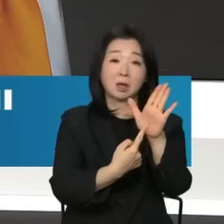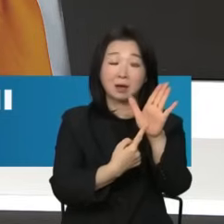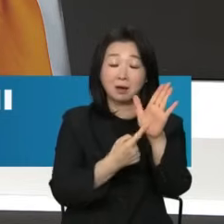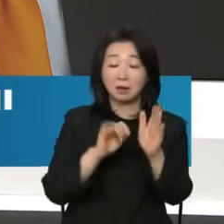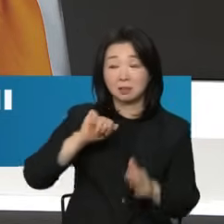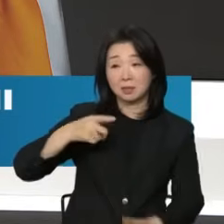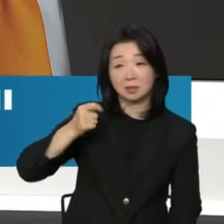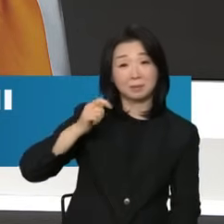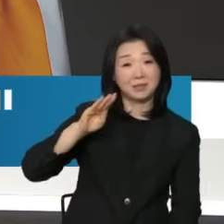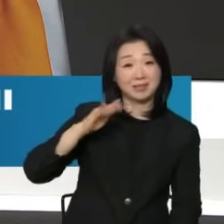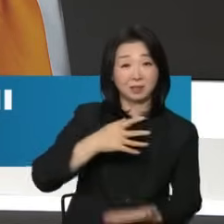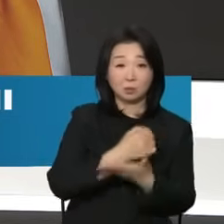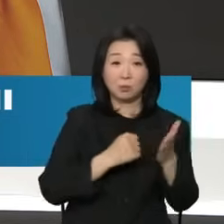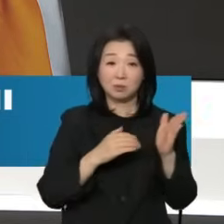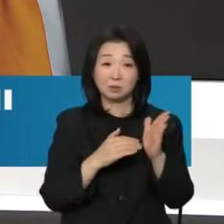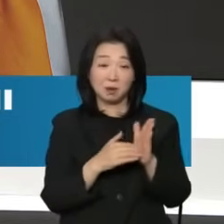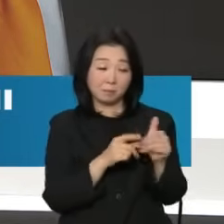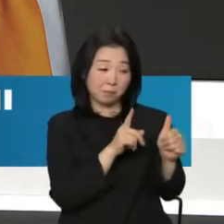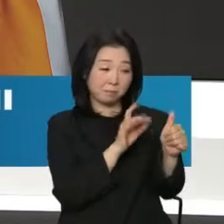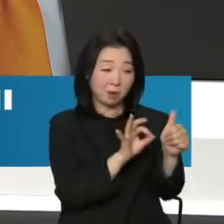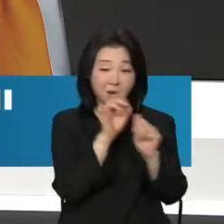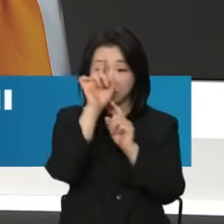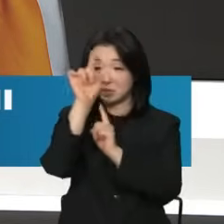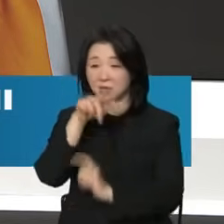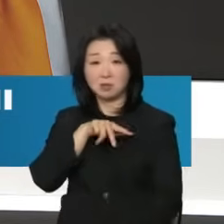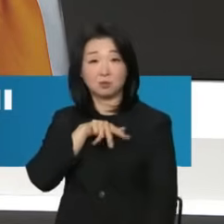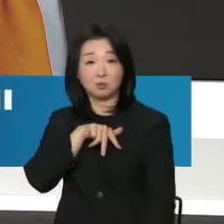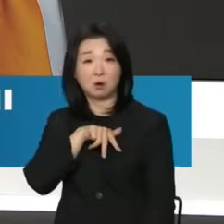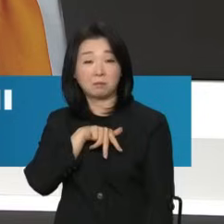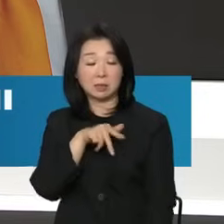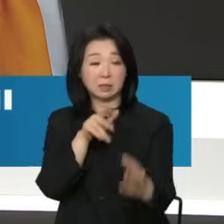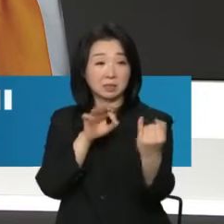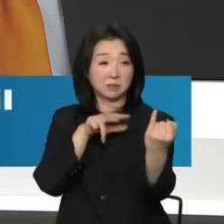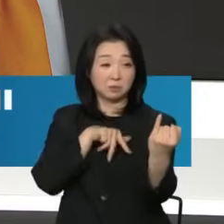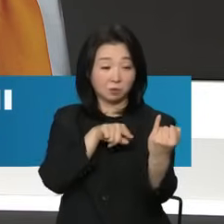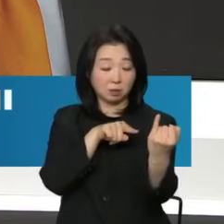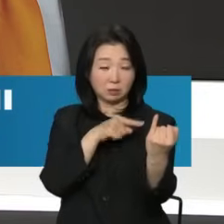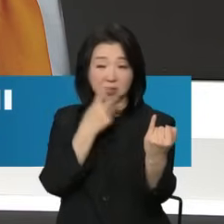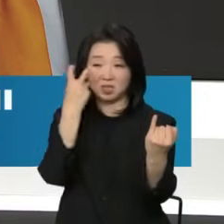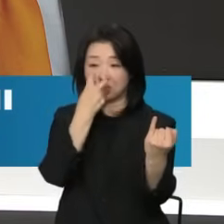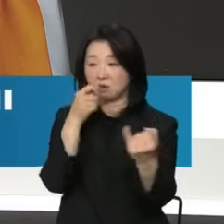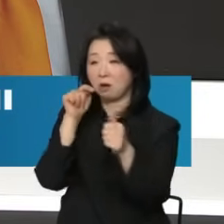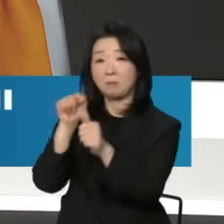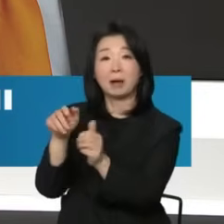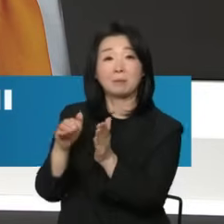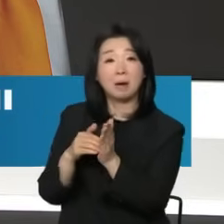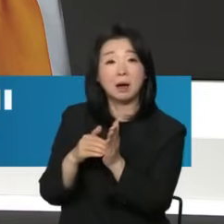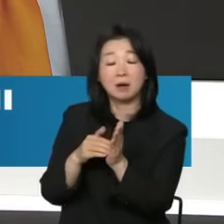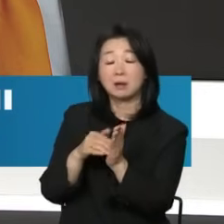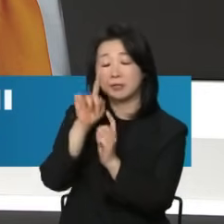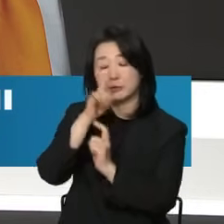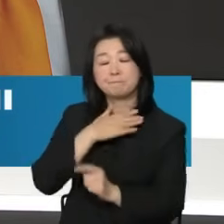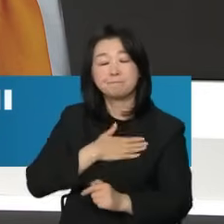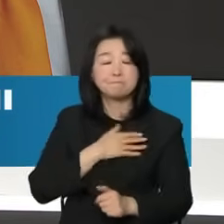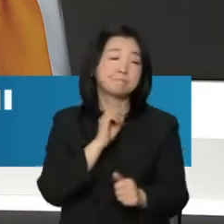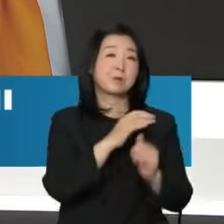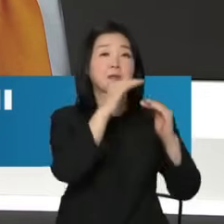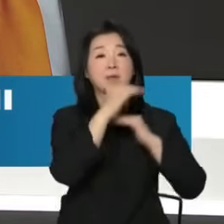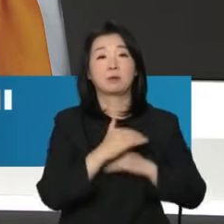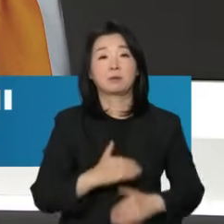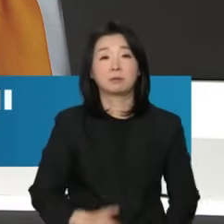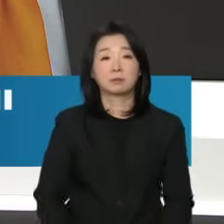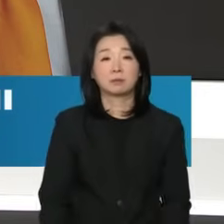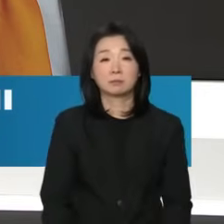취재진이 입수한 녹취에는 명 씨가 이준석 의원에게 김영선 전 의원을 지키라고 하자 이 의원이 알겠다고 한 내용이 담겨